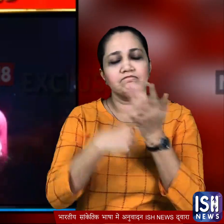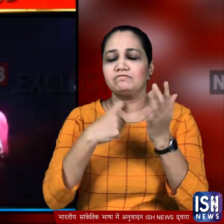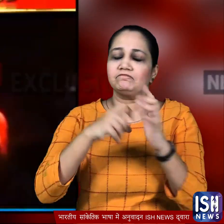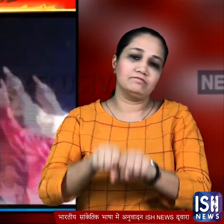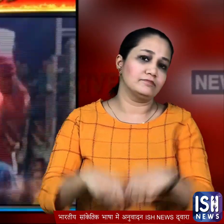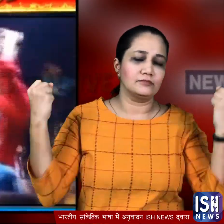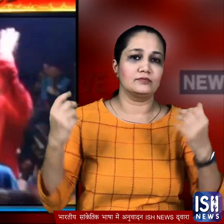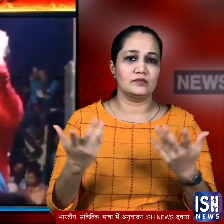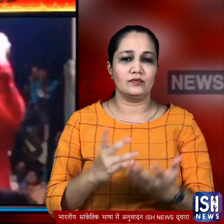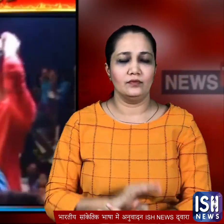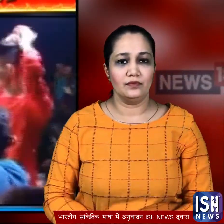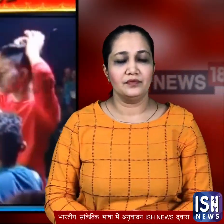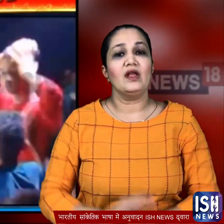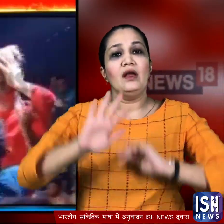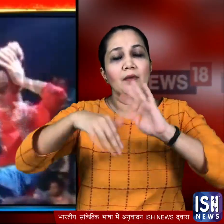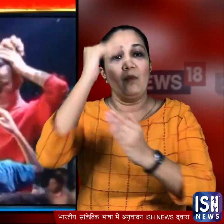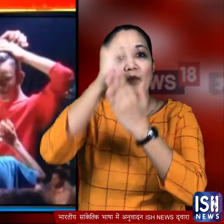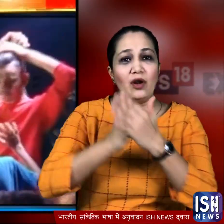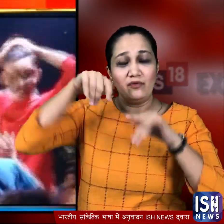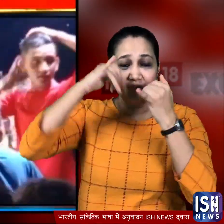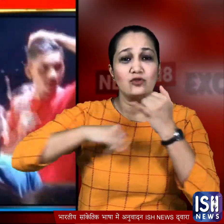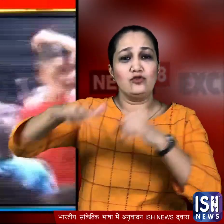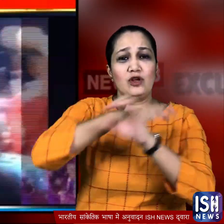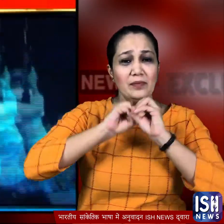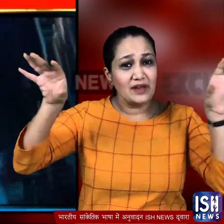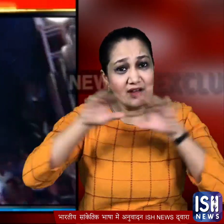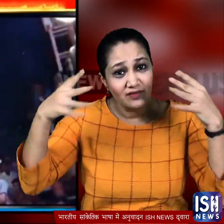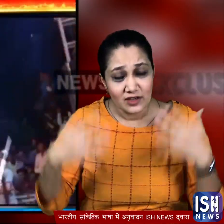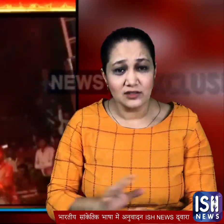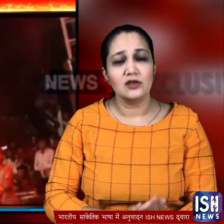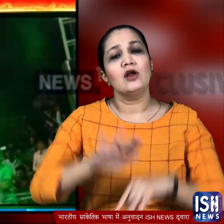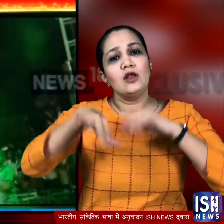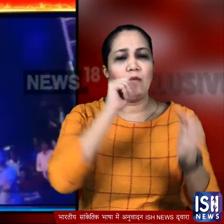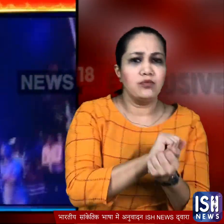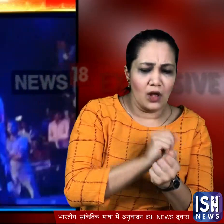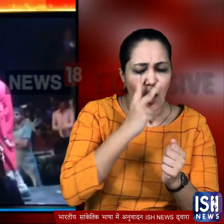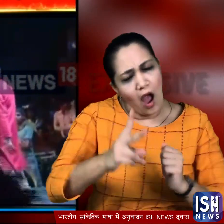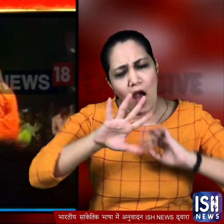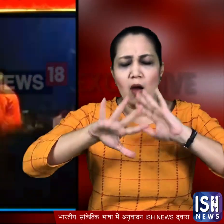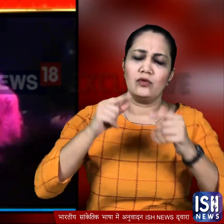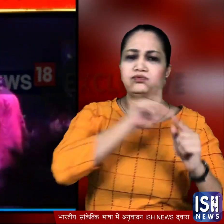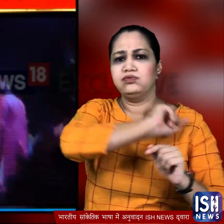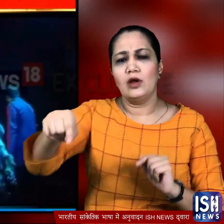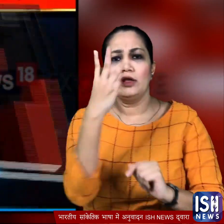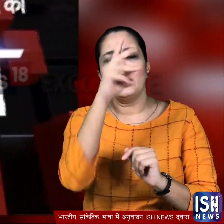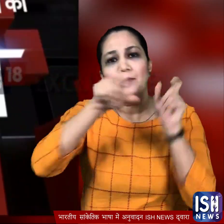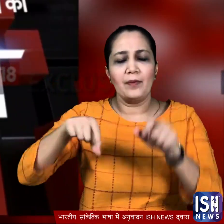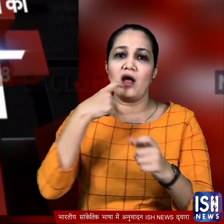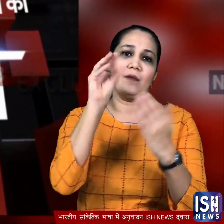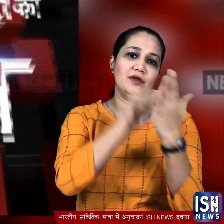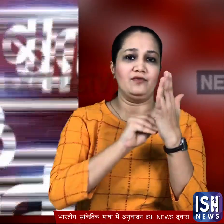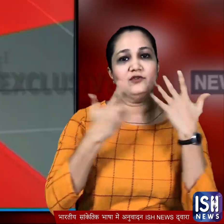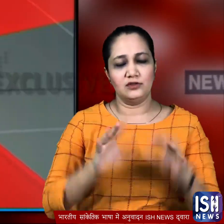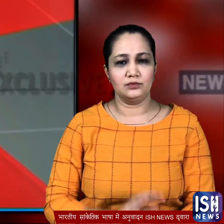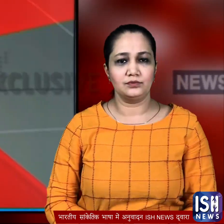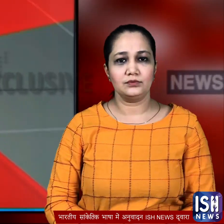तरह अनदेखी कर दी गई। बाद में इस जश्न का वीडियो सोशल मीडिया पर वायरल हो गया। खबर है कि पुलिस ने इस पर एक्शन लेते हुए 3 लोगों के खिलाफ केस दर्ज कर लिया।